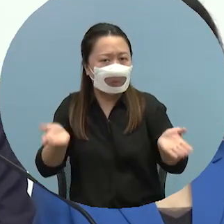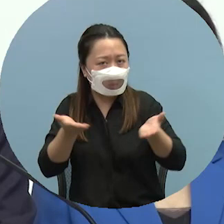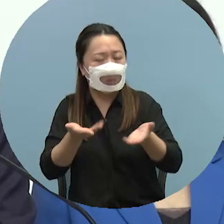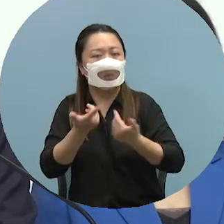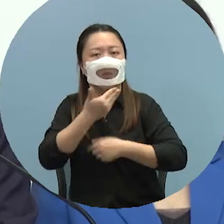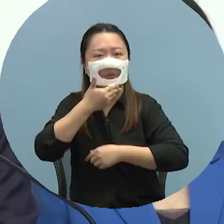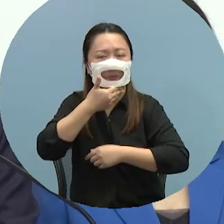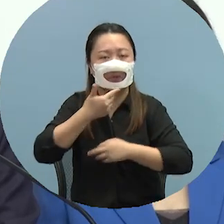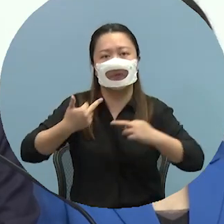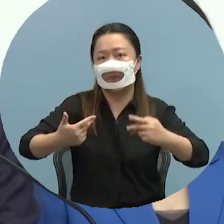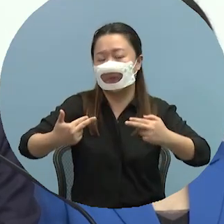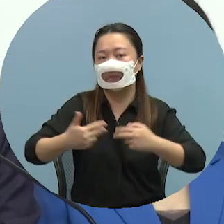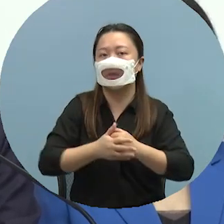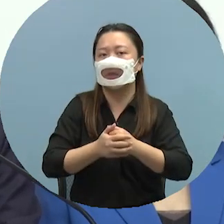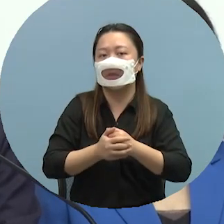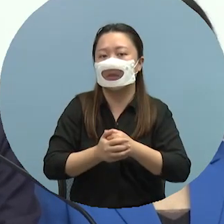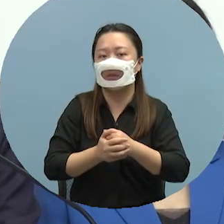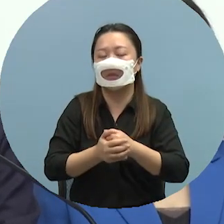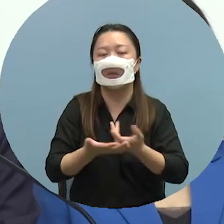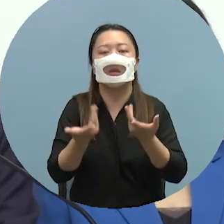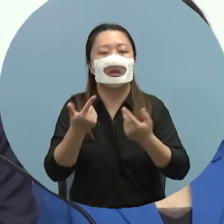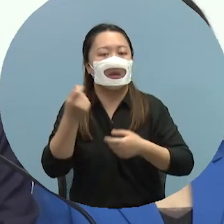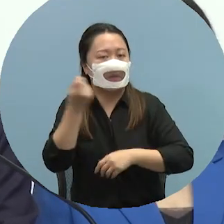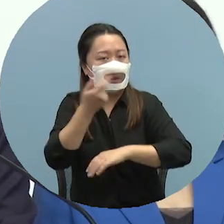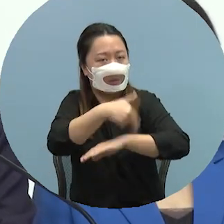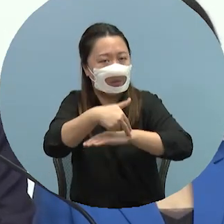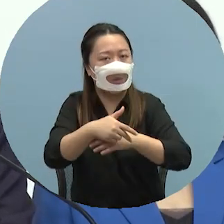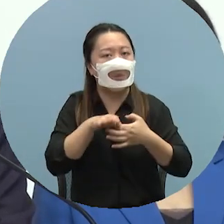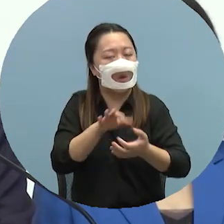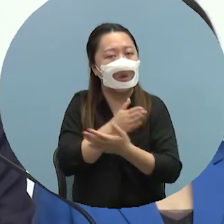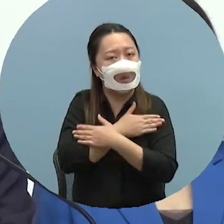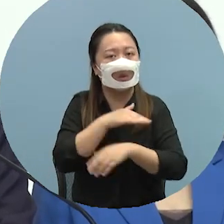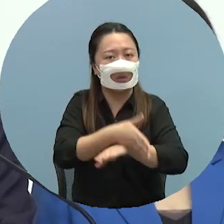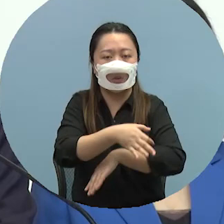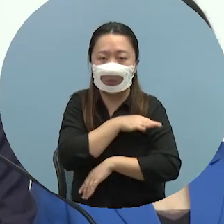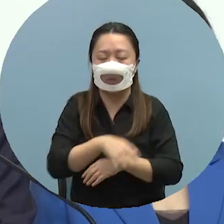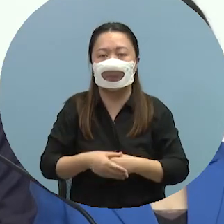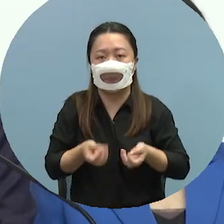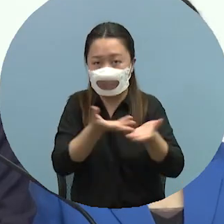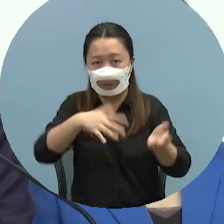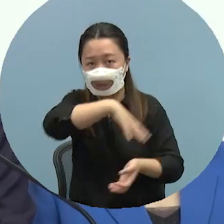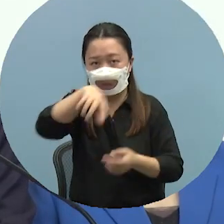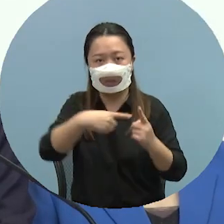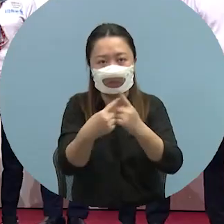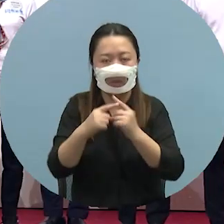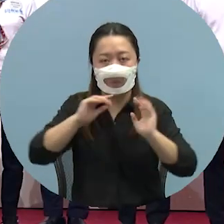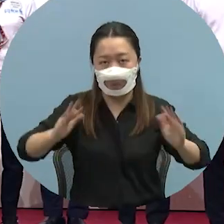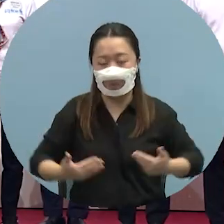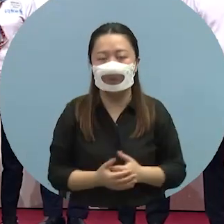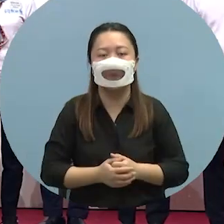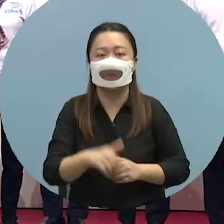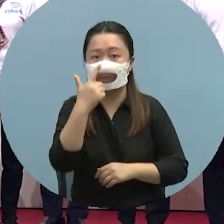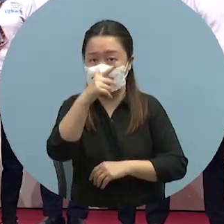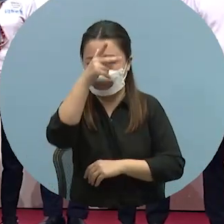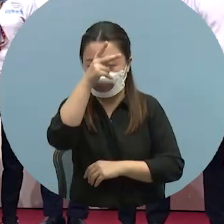機遇，加快實施規劃建設關愛社會，讓廣大市民得益。新